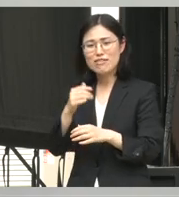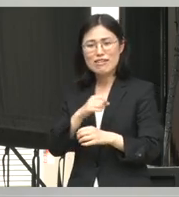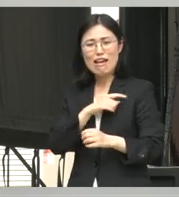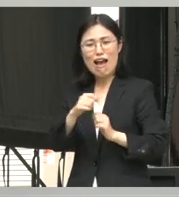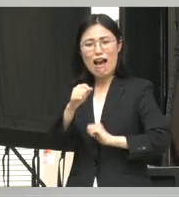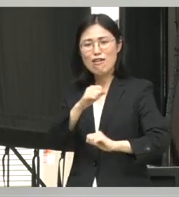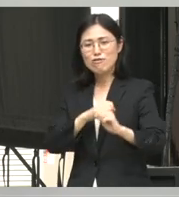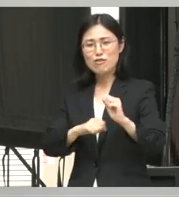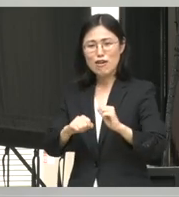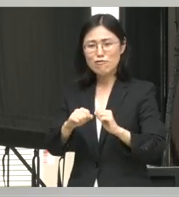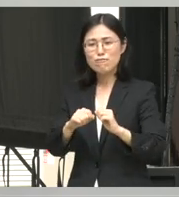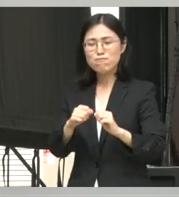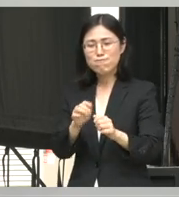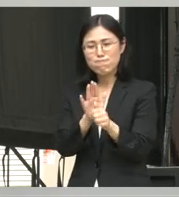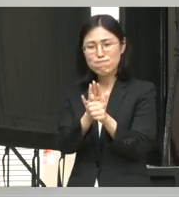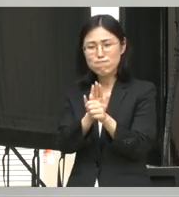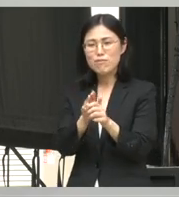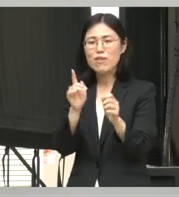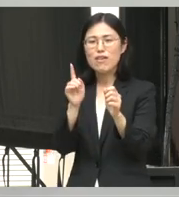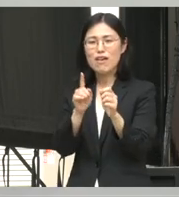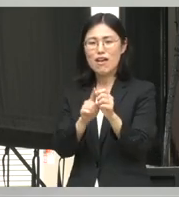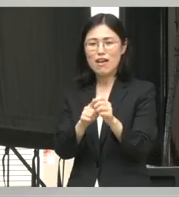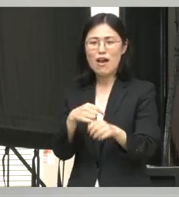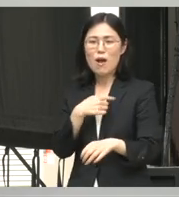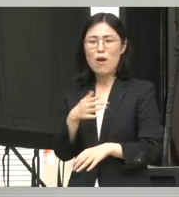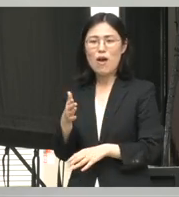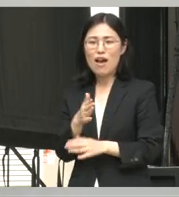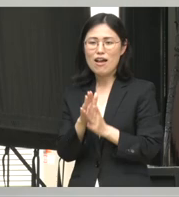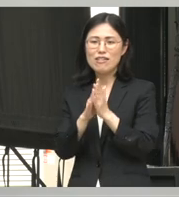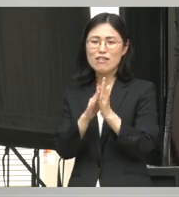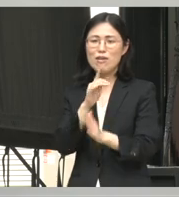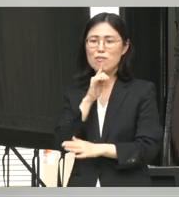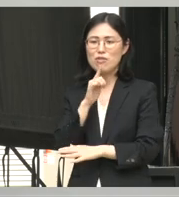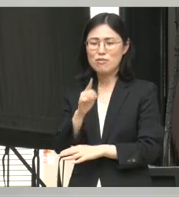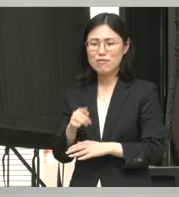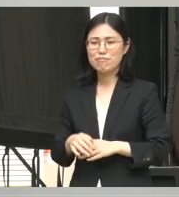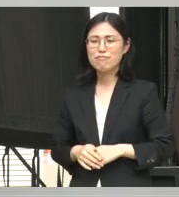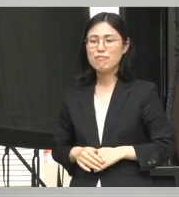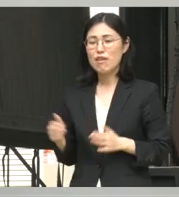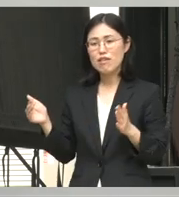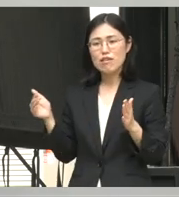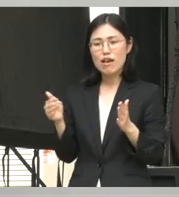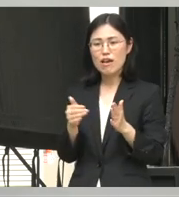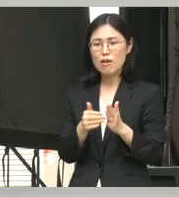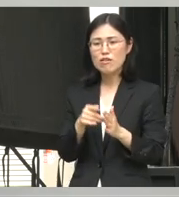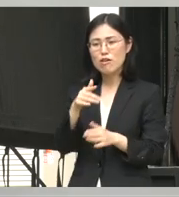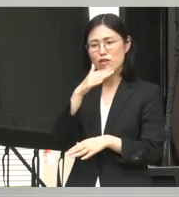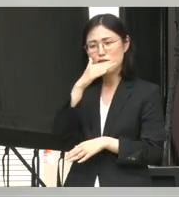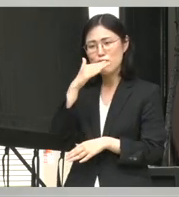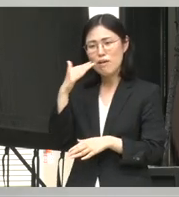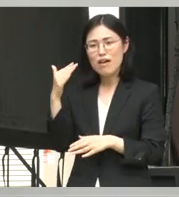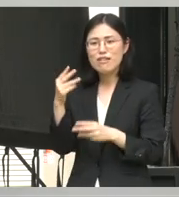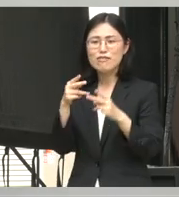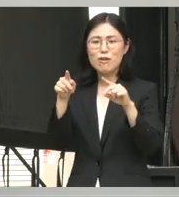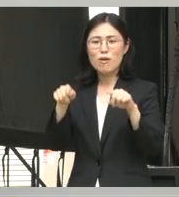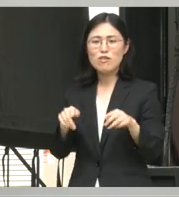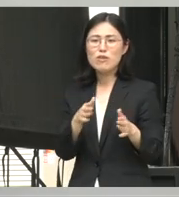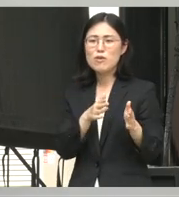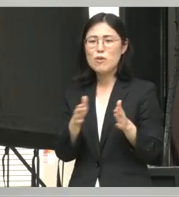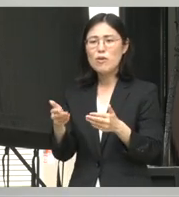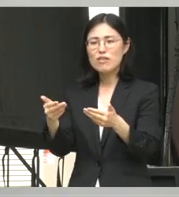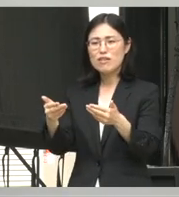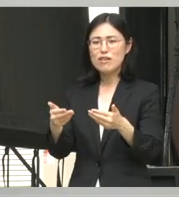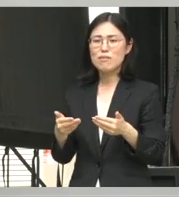心より記念いたしております。結びとなりますが、この素晴らしいセレモニーを準備していただき